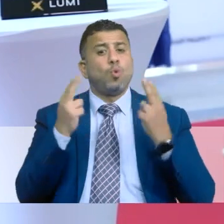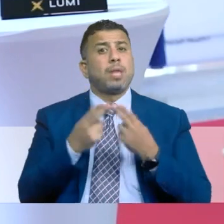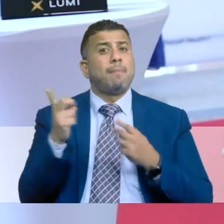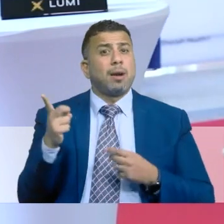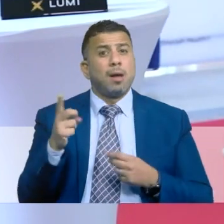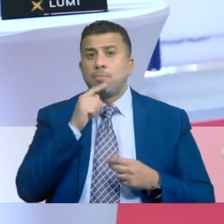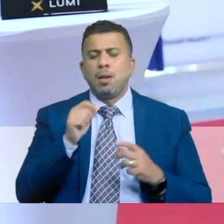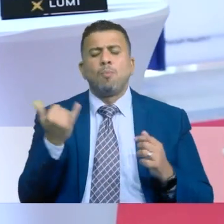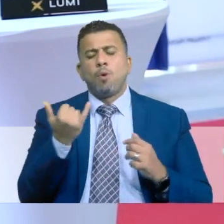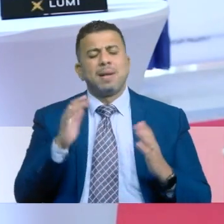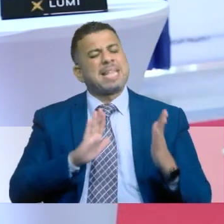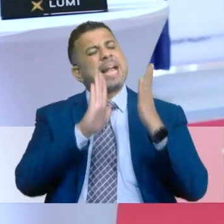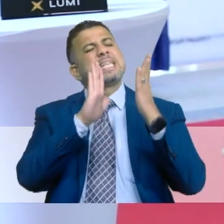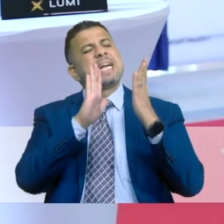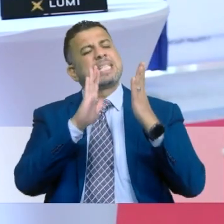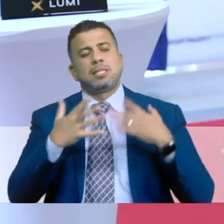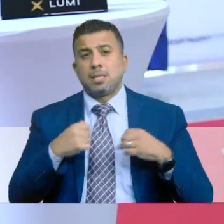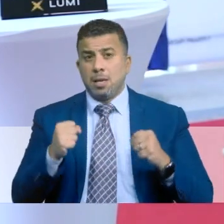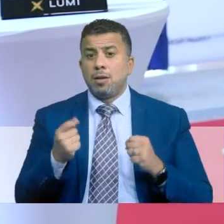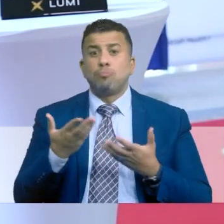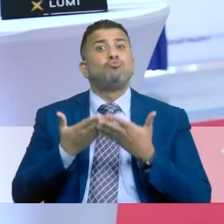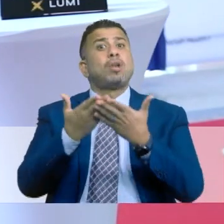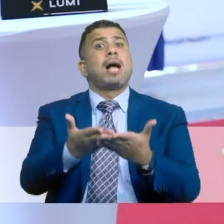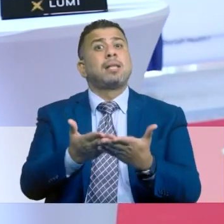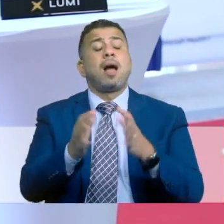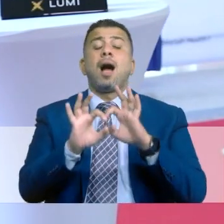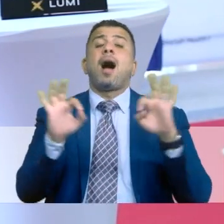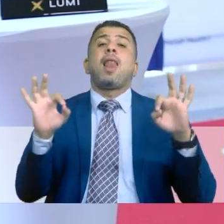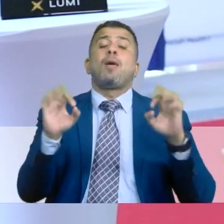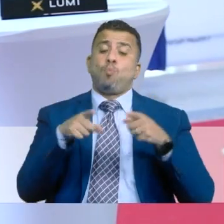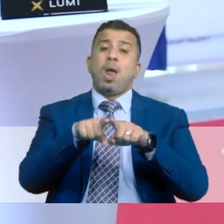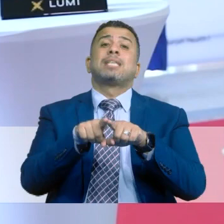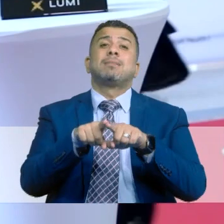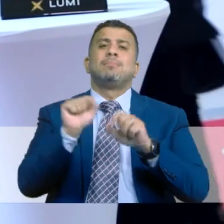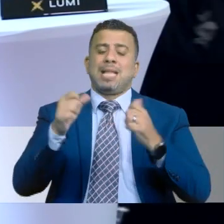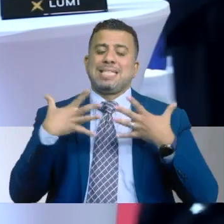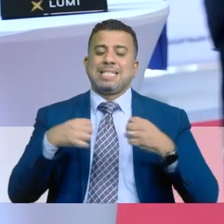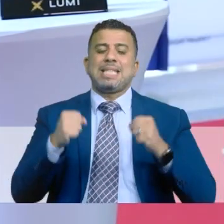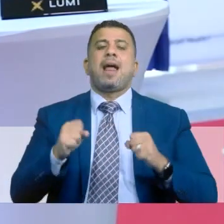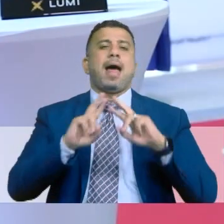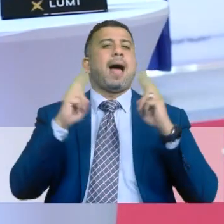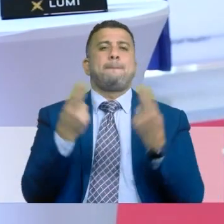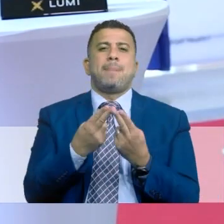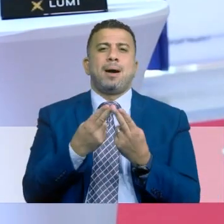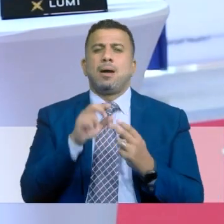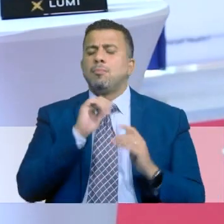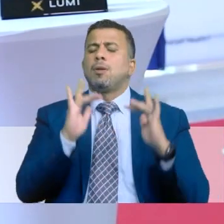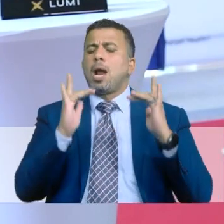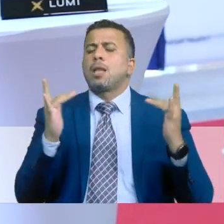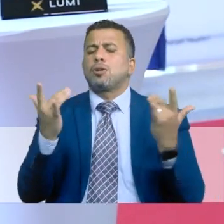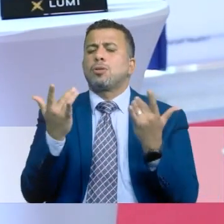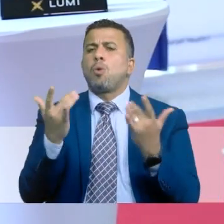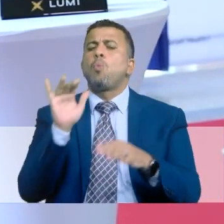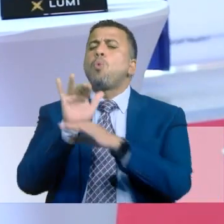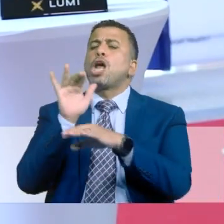ليناقش أهم التحديات الصحية ويسهم في إيجاد حلول مناسبة للصحة العامة من خلال الجلسات